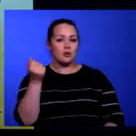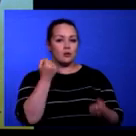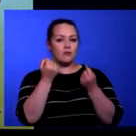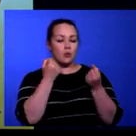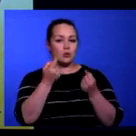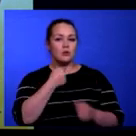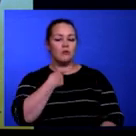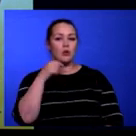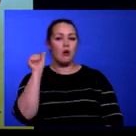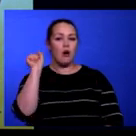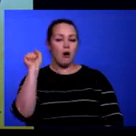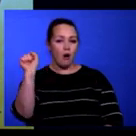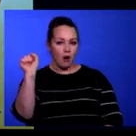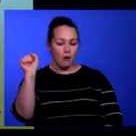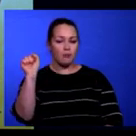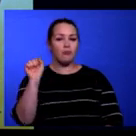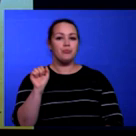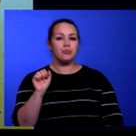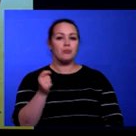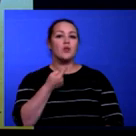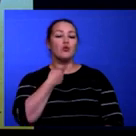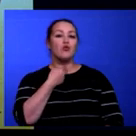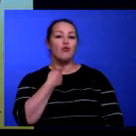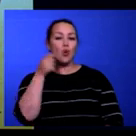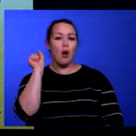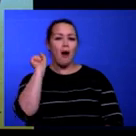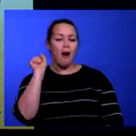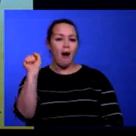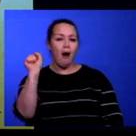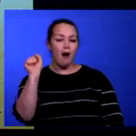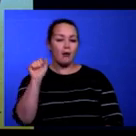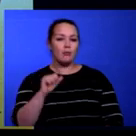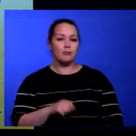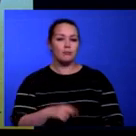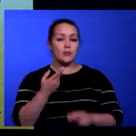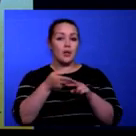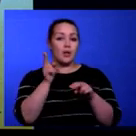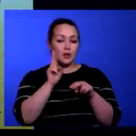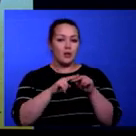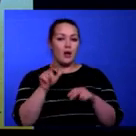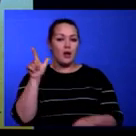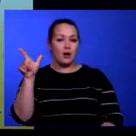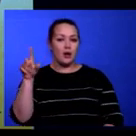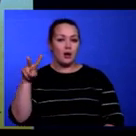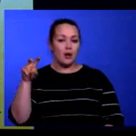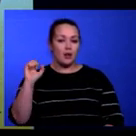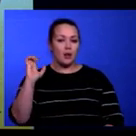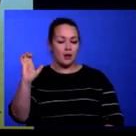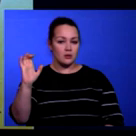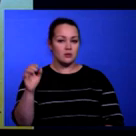буква а обозначает звук а это гласный ударный